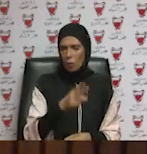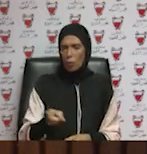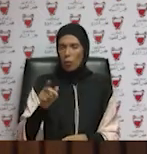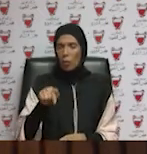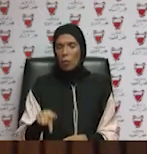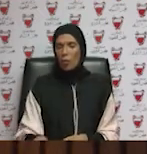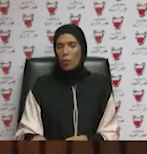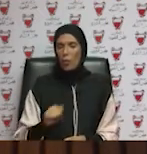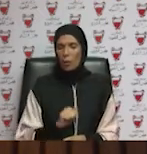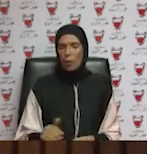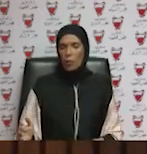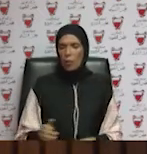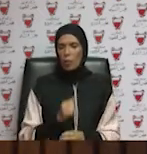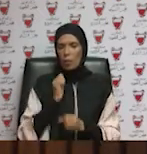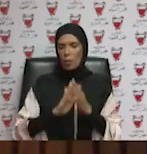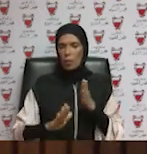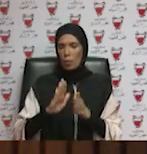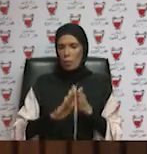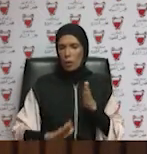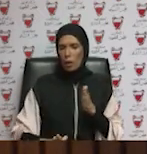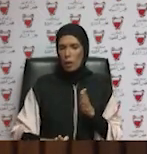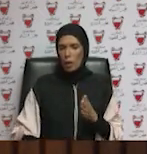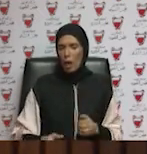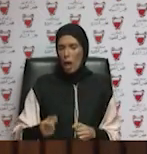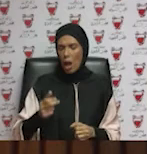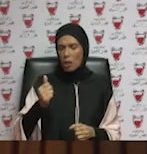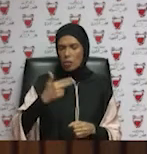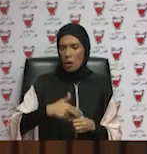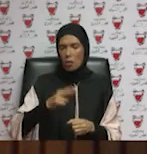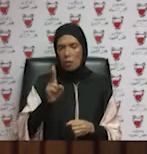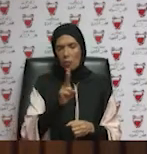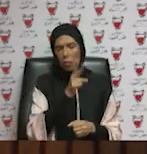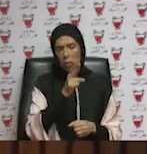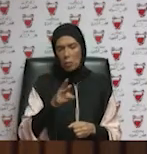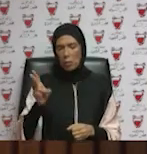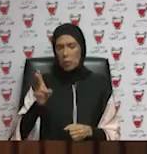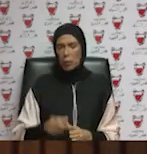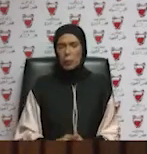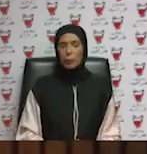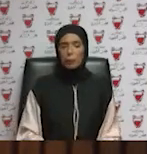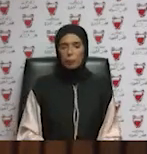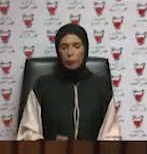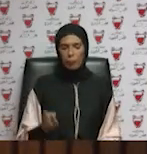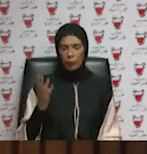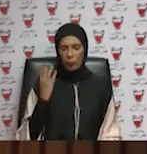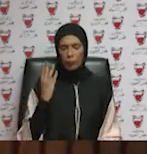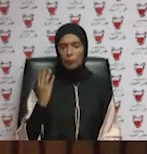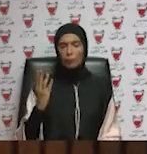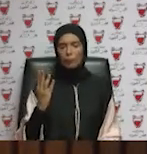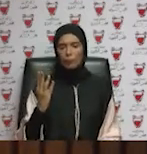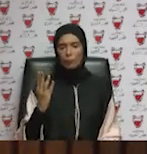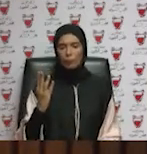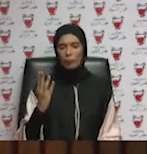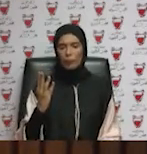النفطية تفادياً لمخاطر تقلبات أسعارها وانخفاض تلك الإيرادات. 4- يعتبر